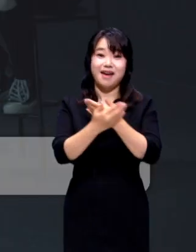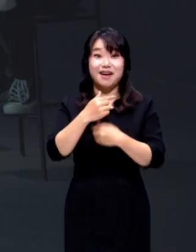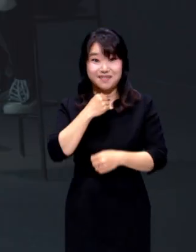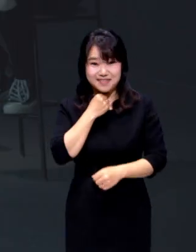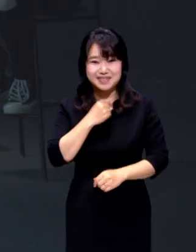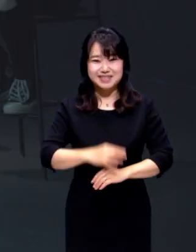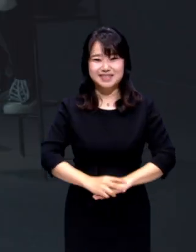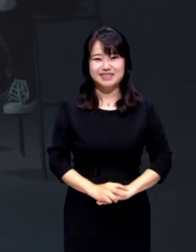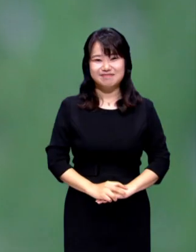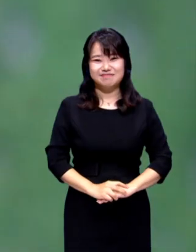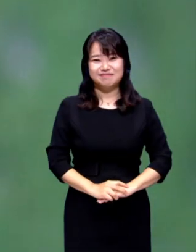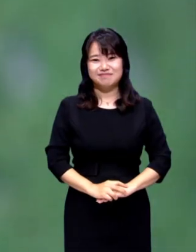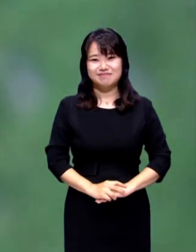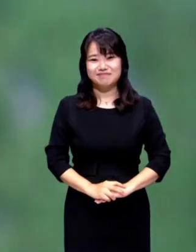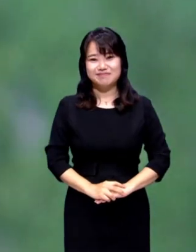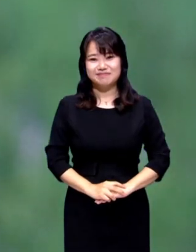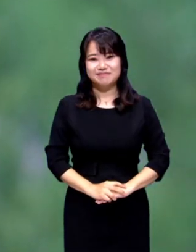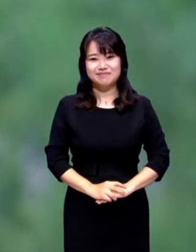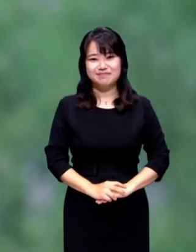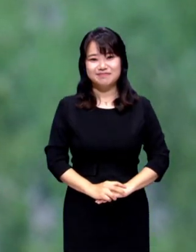담았습니다.